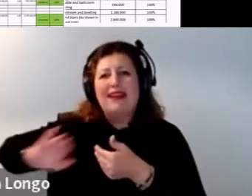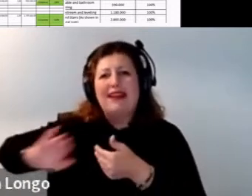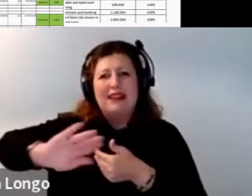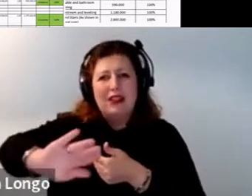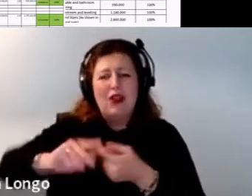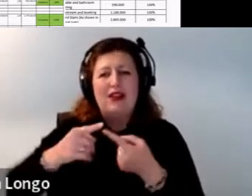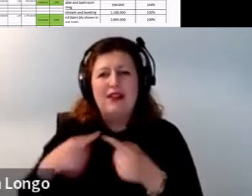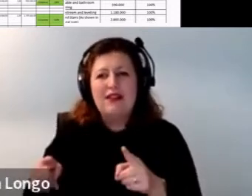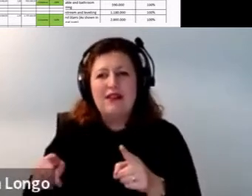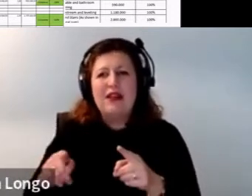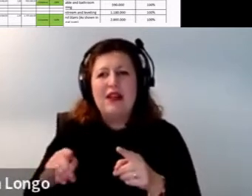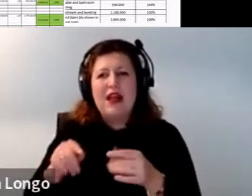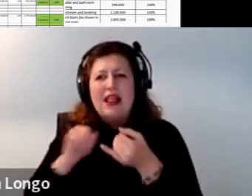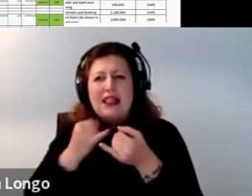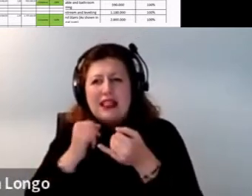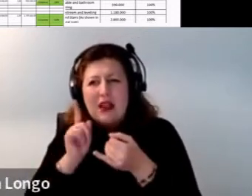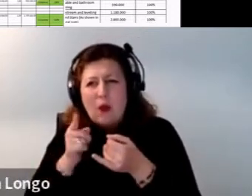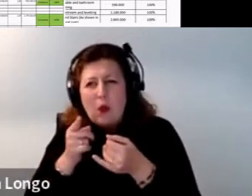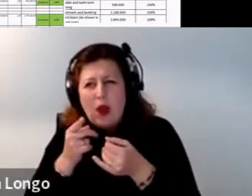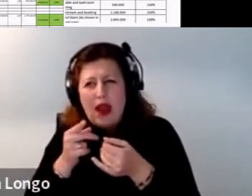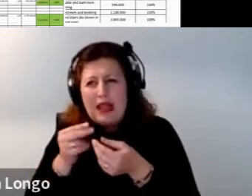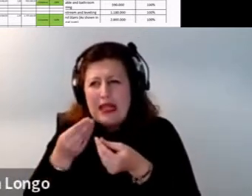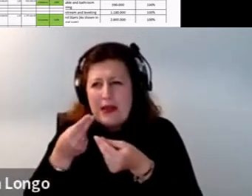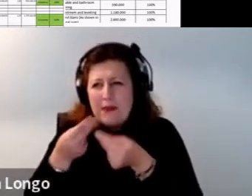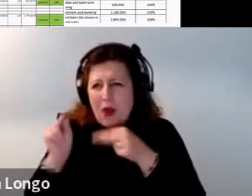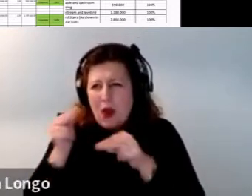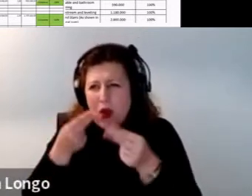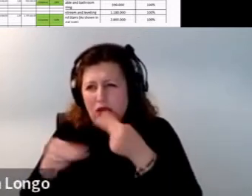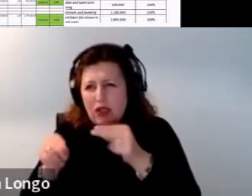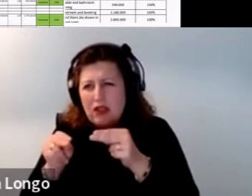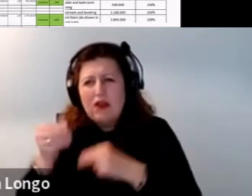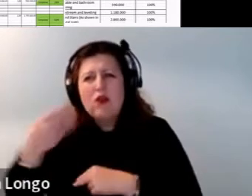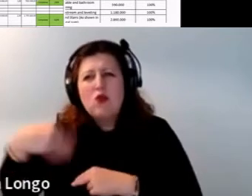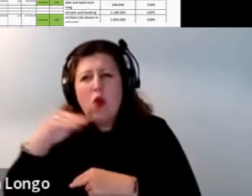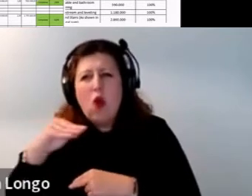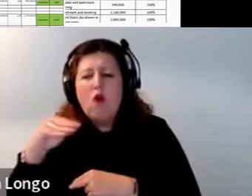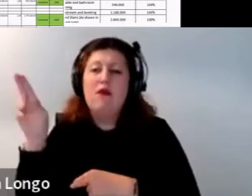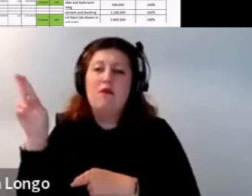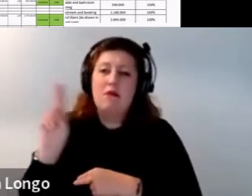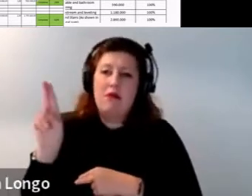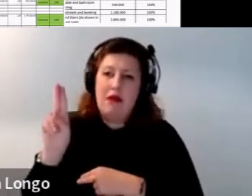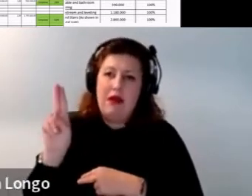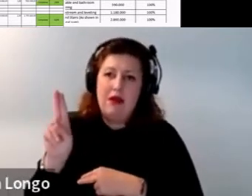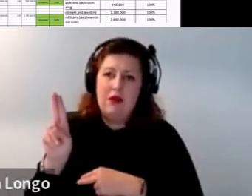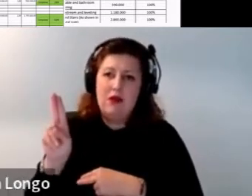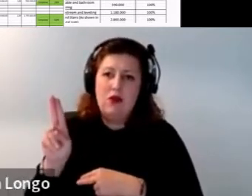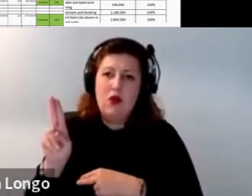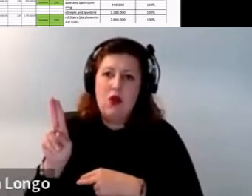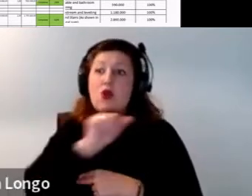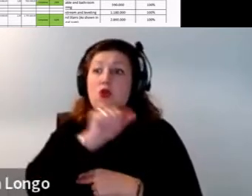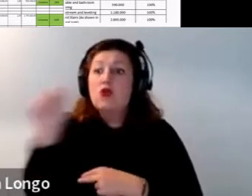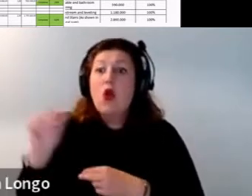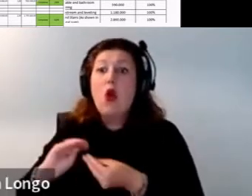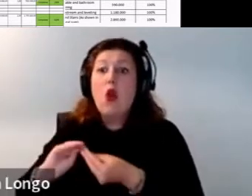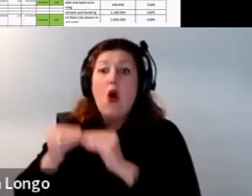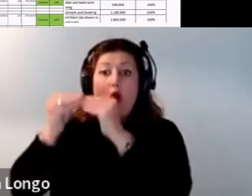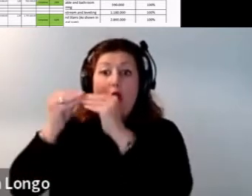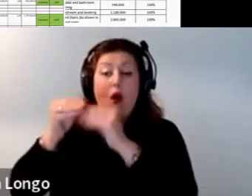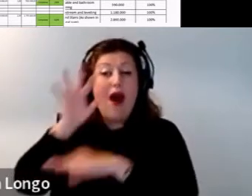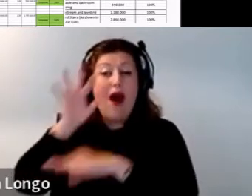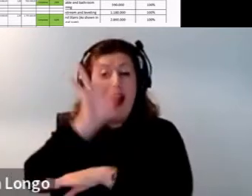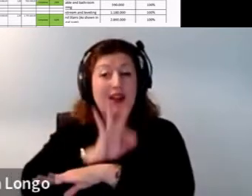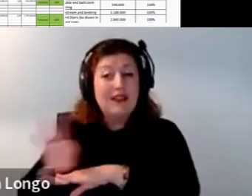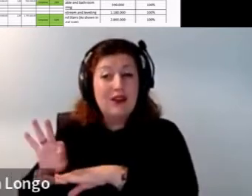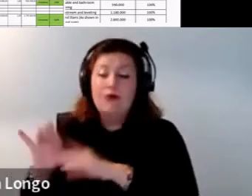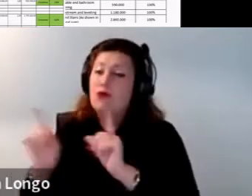stata riguardo i bagni. Non soltanto dal punto di vista architettonico, ma anche dal punto di vista strutturale, perché tra l'altro è